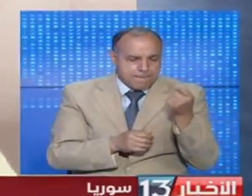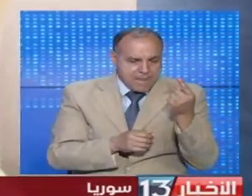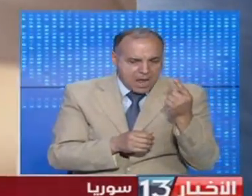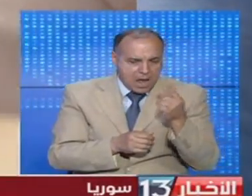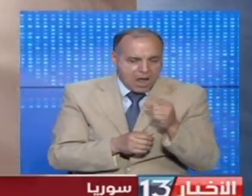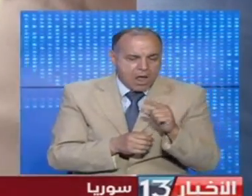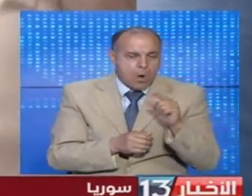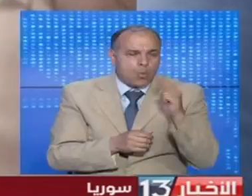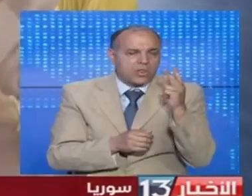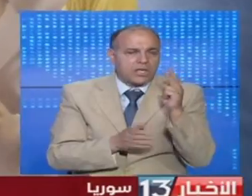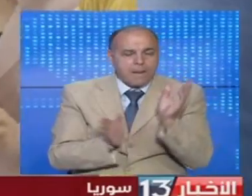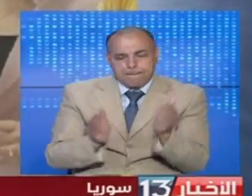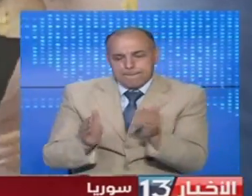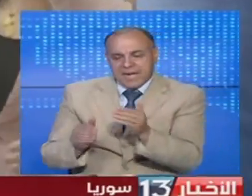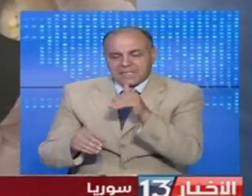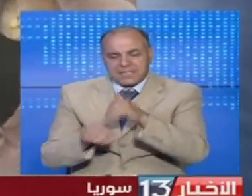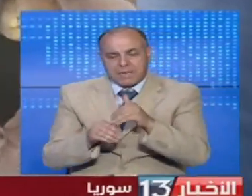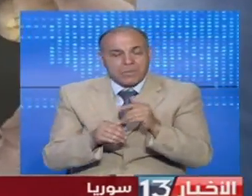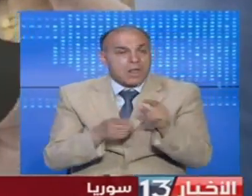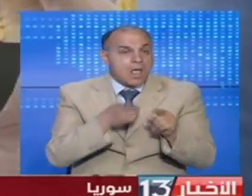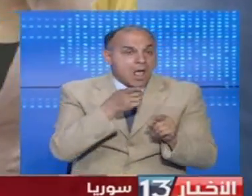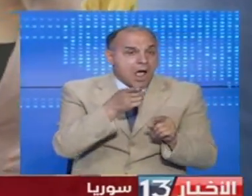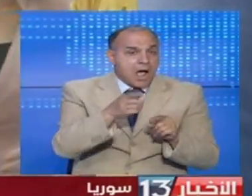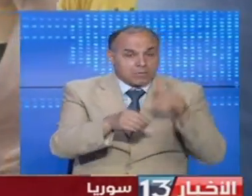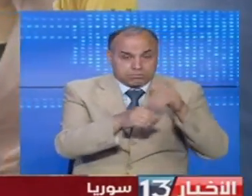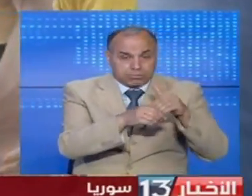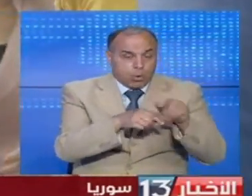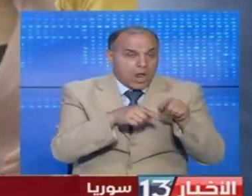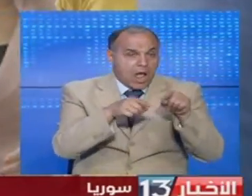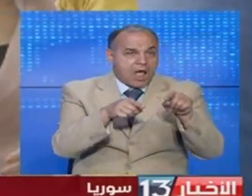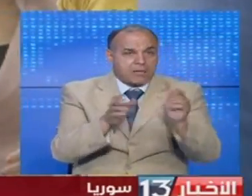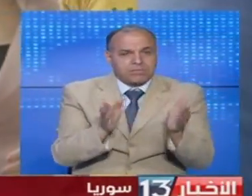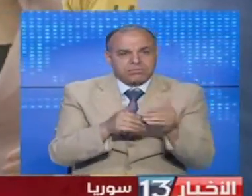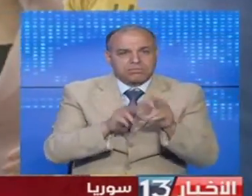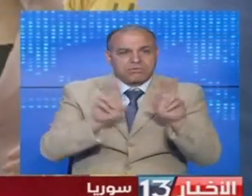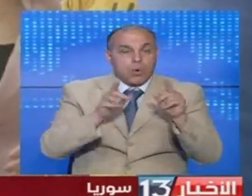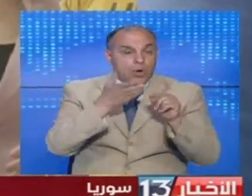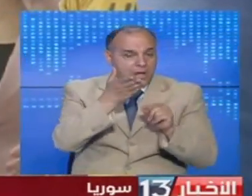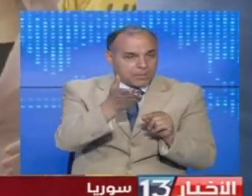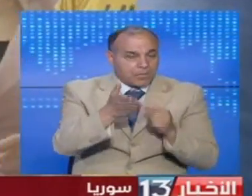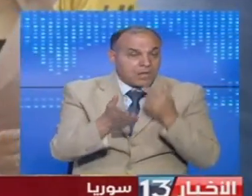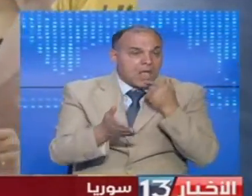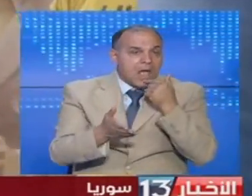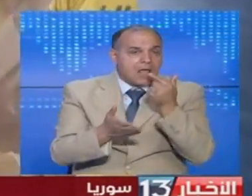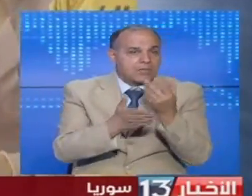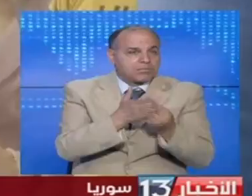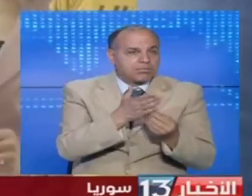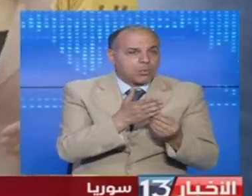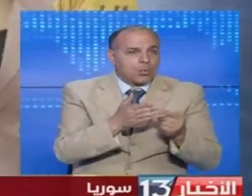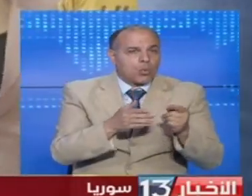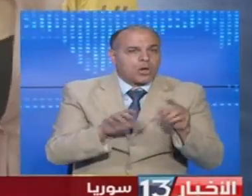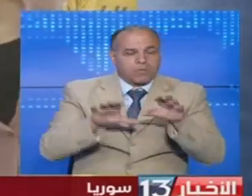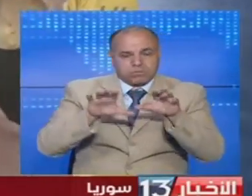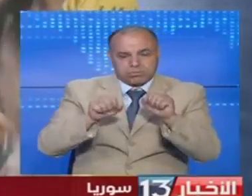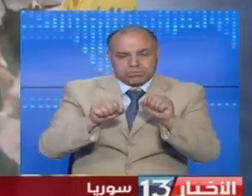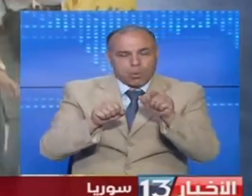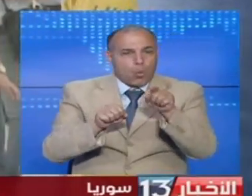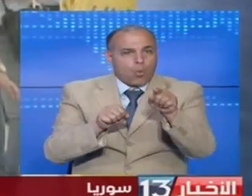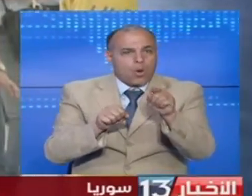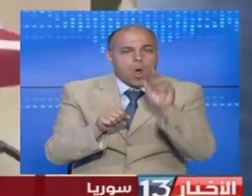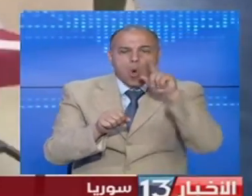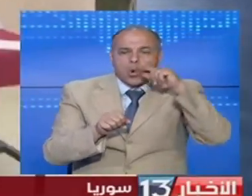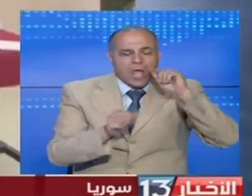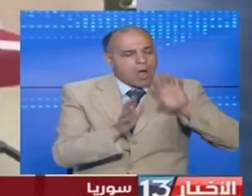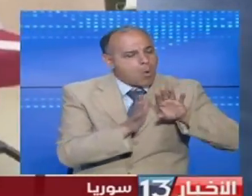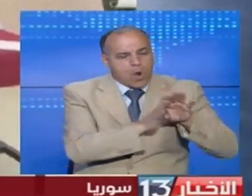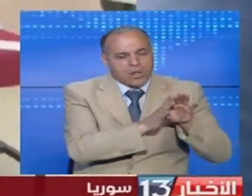مركز انتخابي وس تغيب عن هذه الانتخابات حسب وكاله فرانس بريس ستغيب عن مناطق سيطره الاداره الذاتيه الكرديه